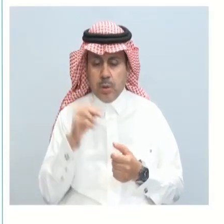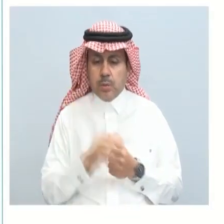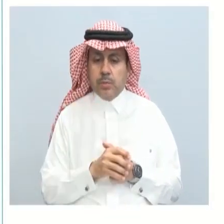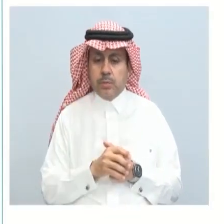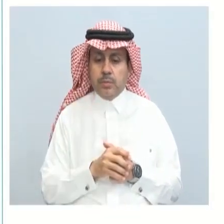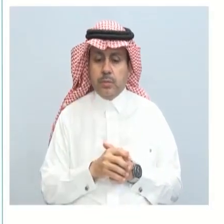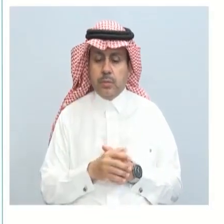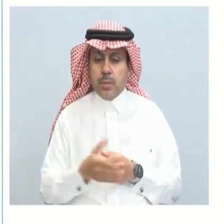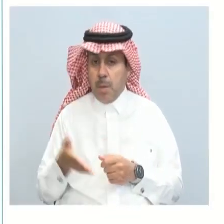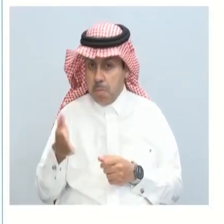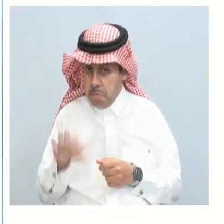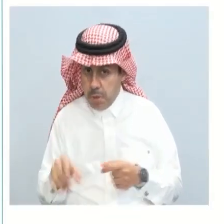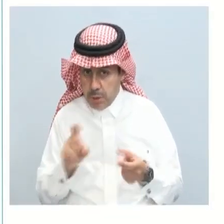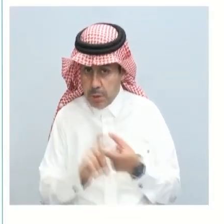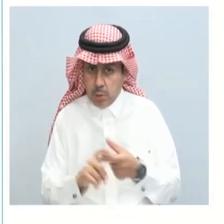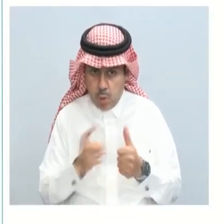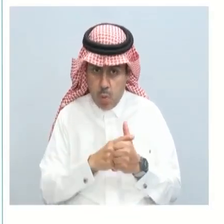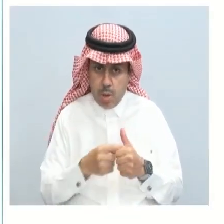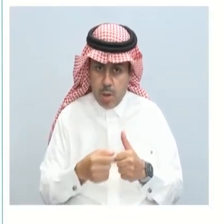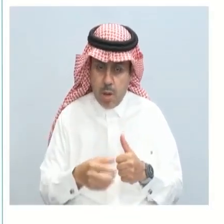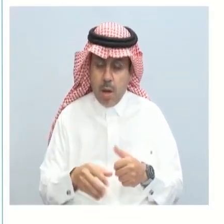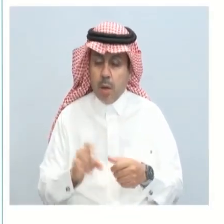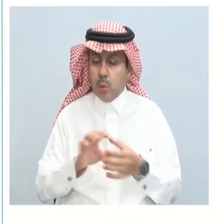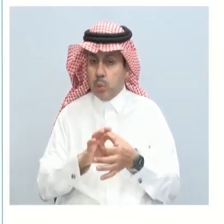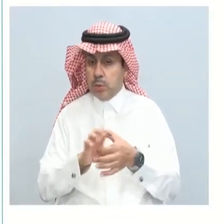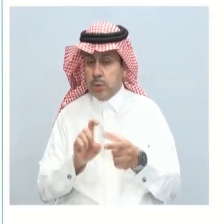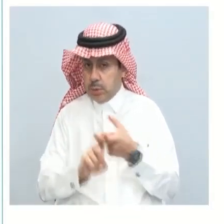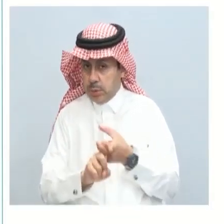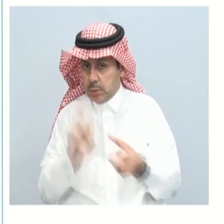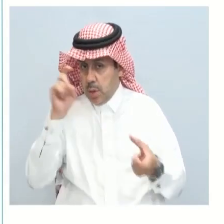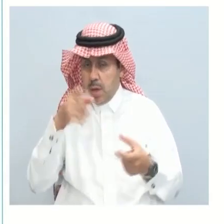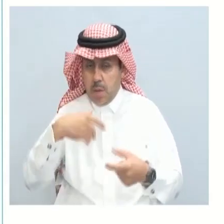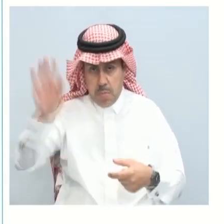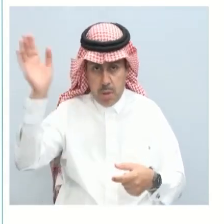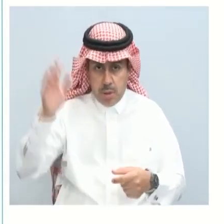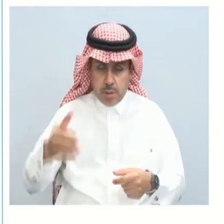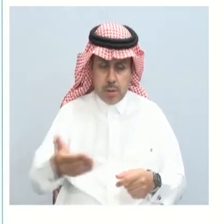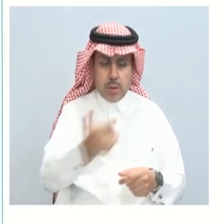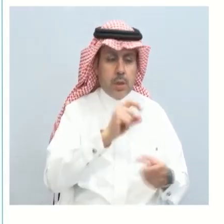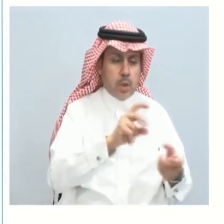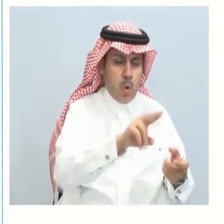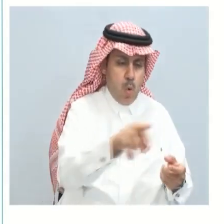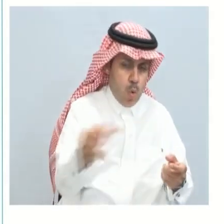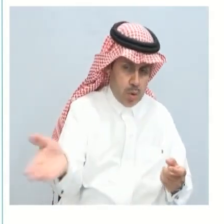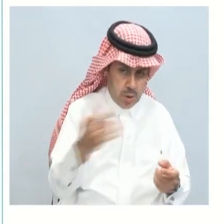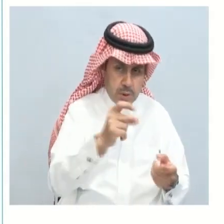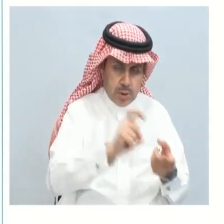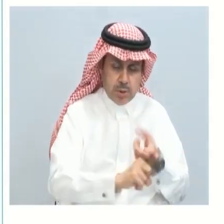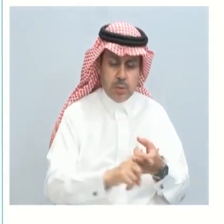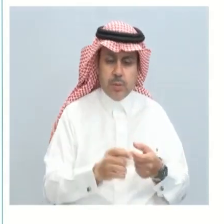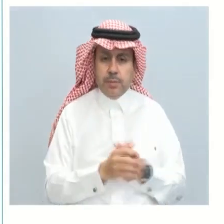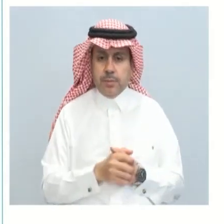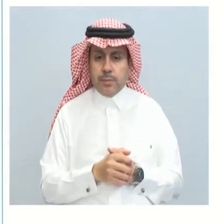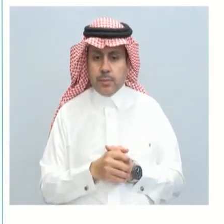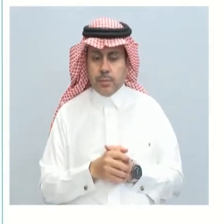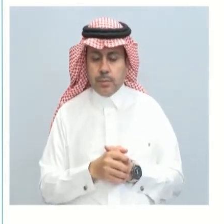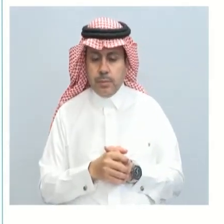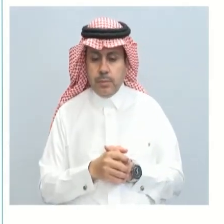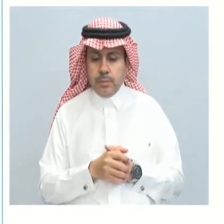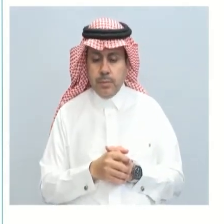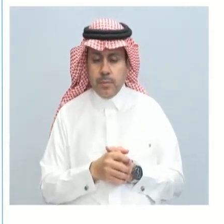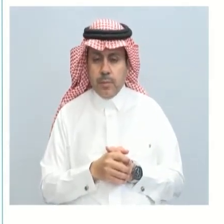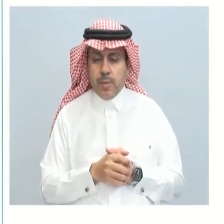او ط قها وانتهت عدتها فهنا يجوز له ان يتزوج اختها